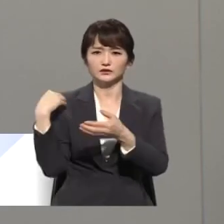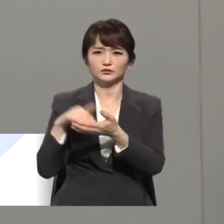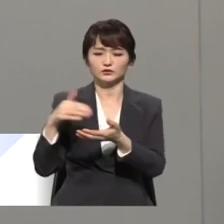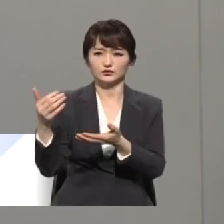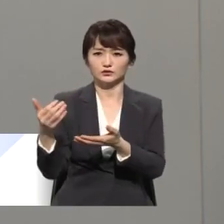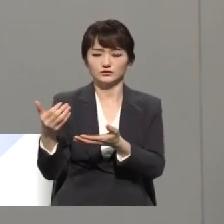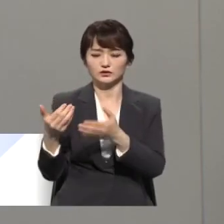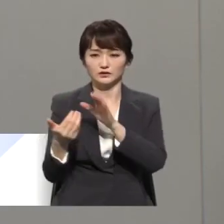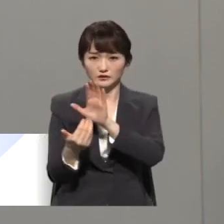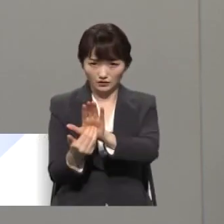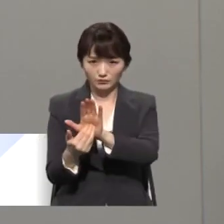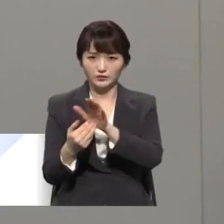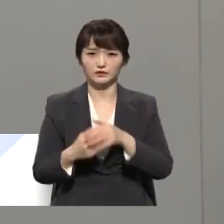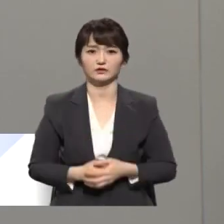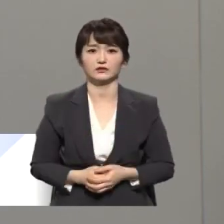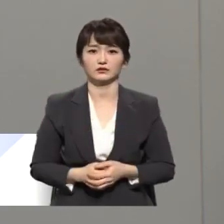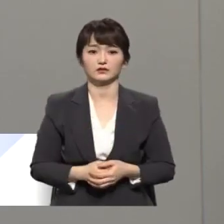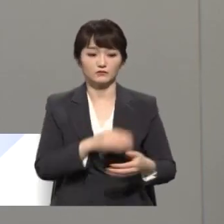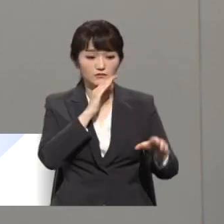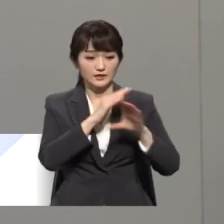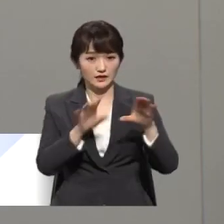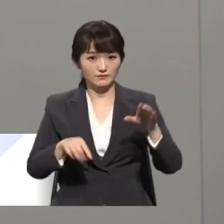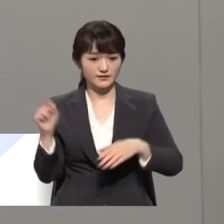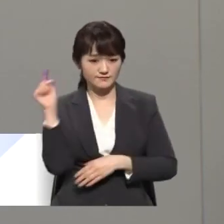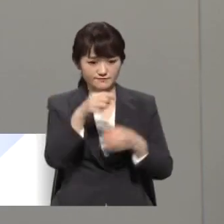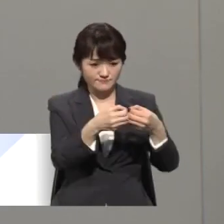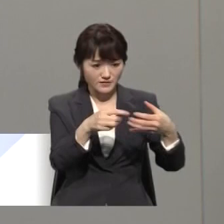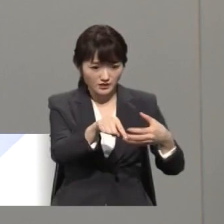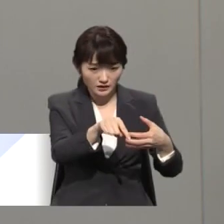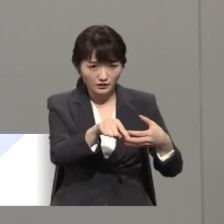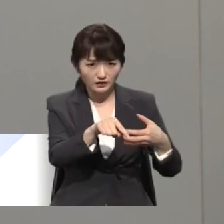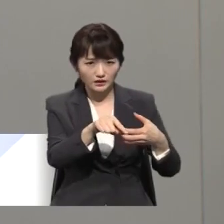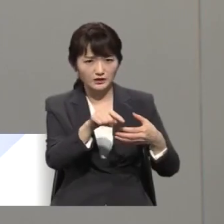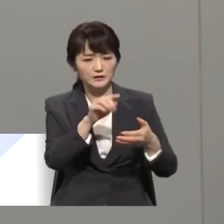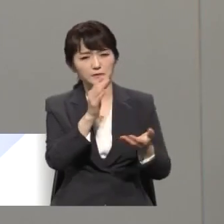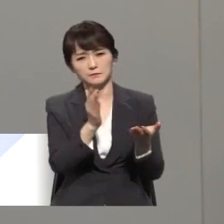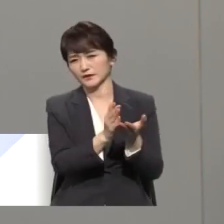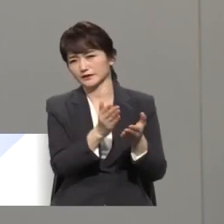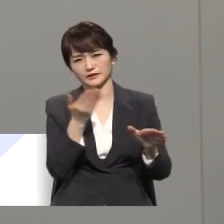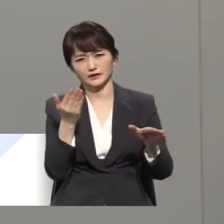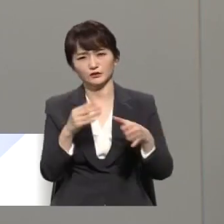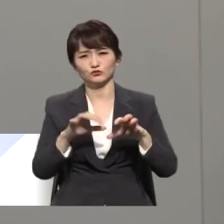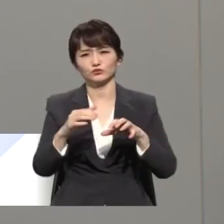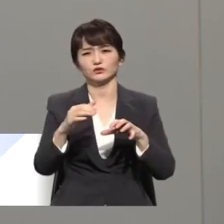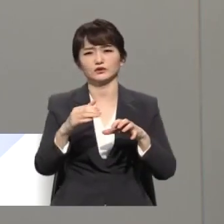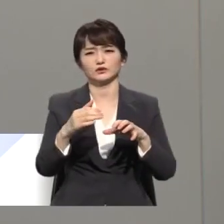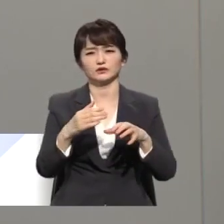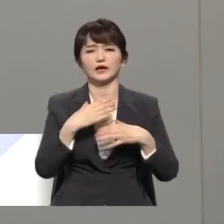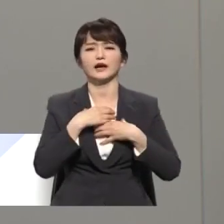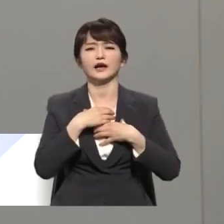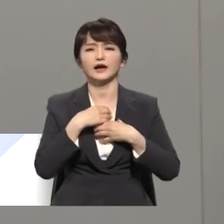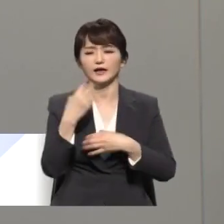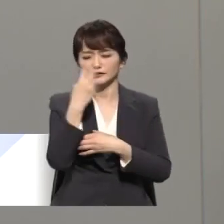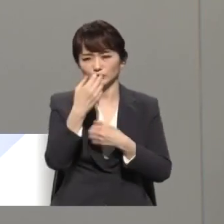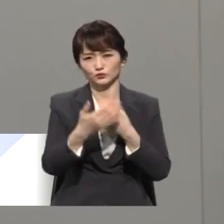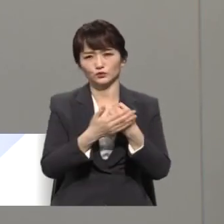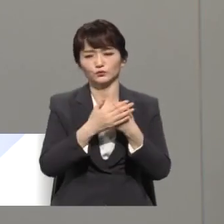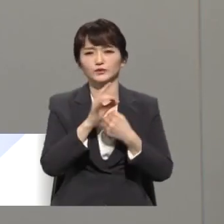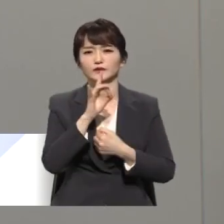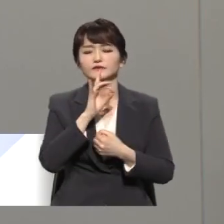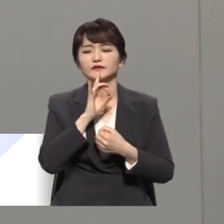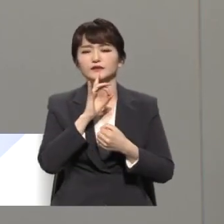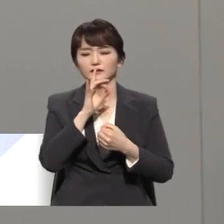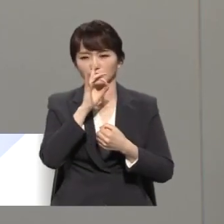타격을 걸어 한다는 것은 모순이 고 국가안보에 전혀 봄이 되지 않습니다 동맹국의 미국과의 신뢰도